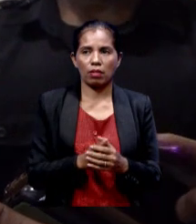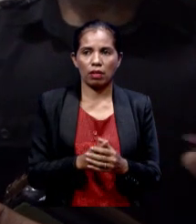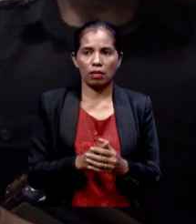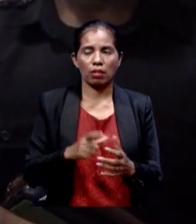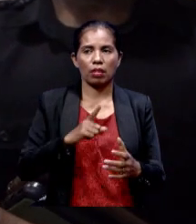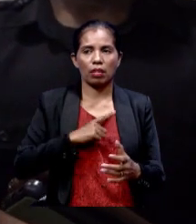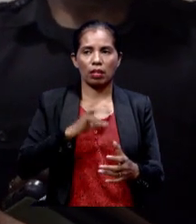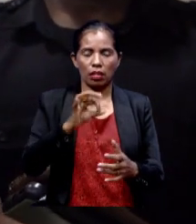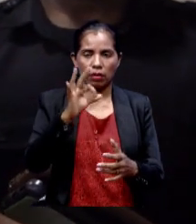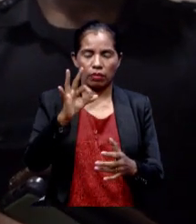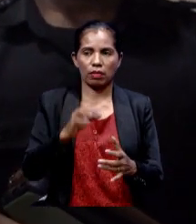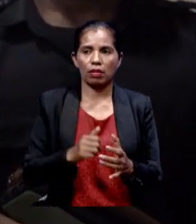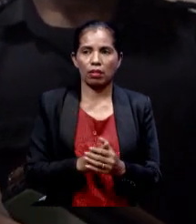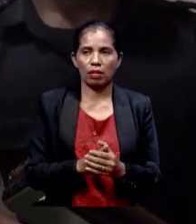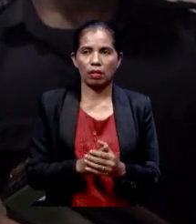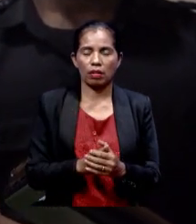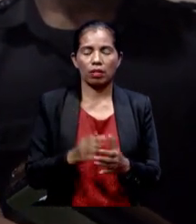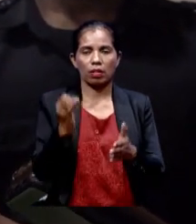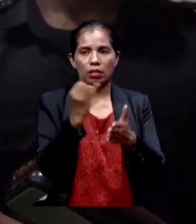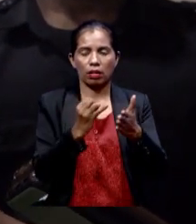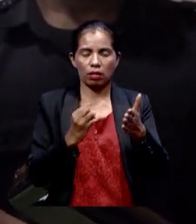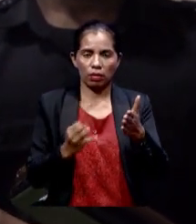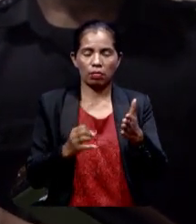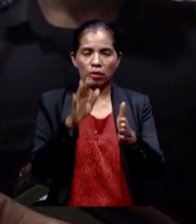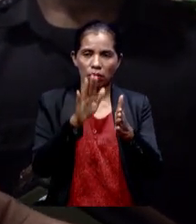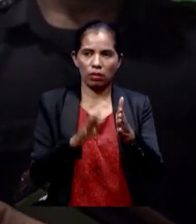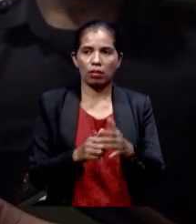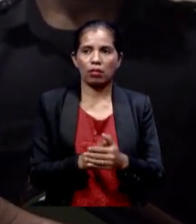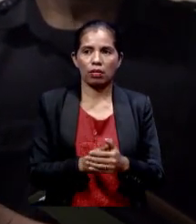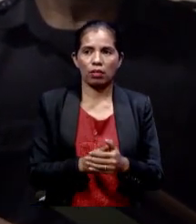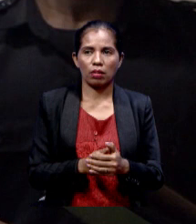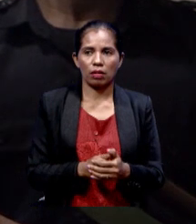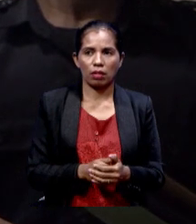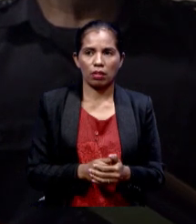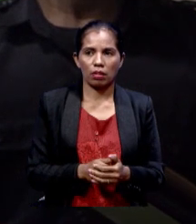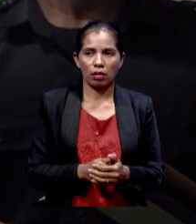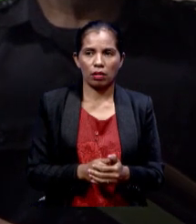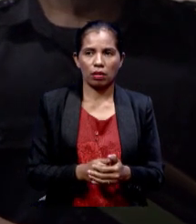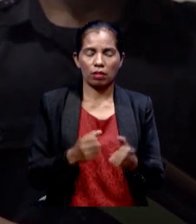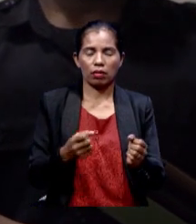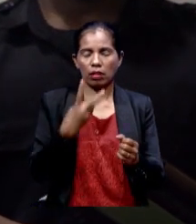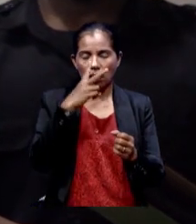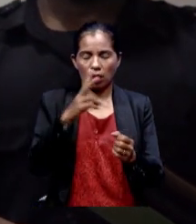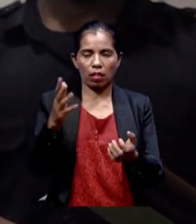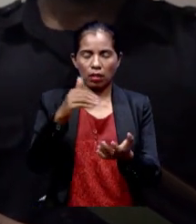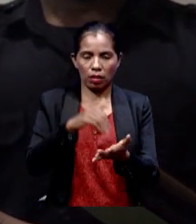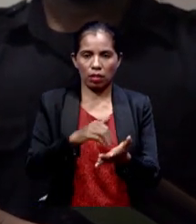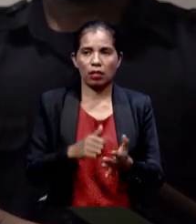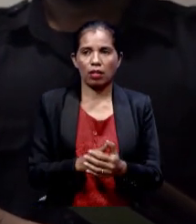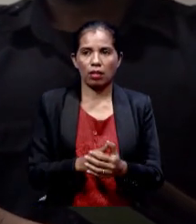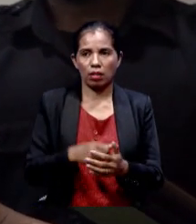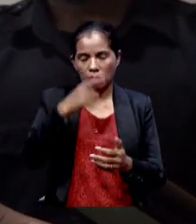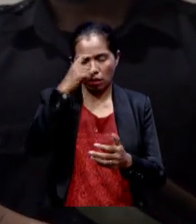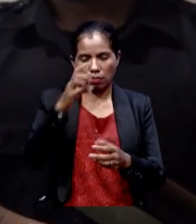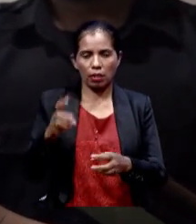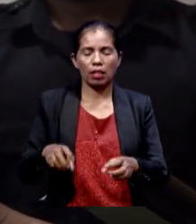letfoh ba ni desain ini kamu tuan tuan. Entah itu halo ya fase agora na update. Tambah kondisi yang ekstra